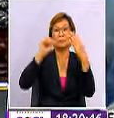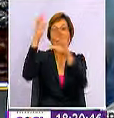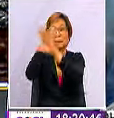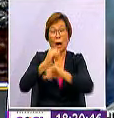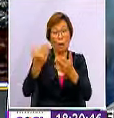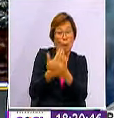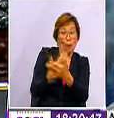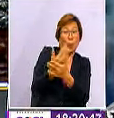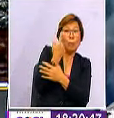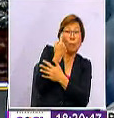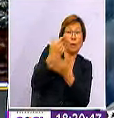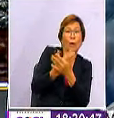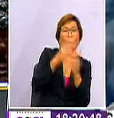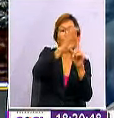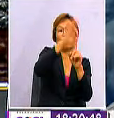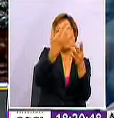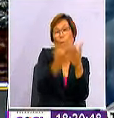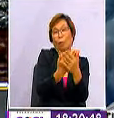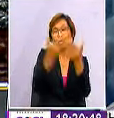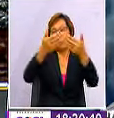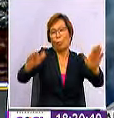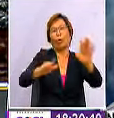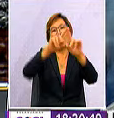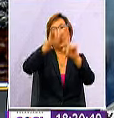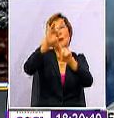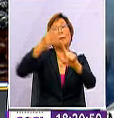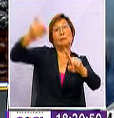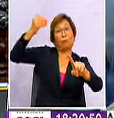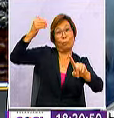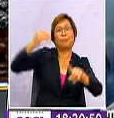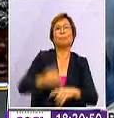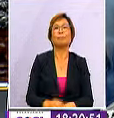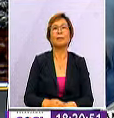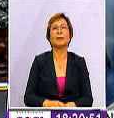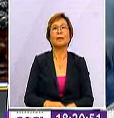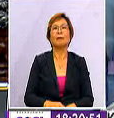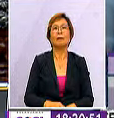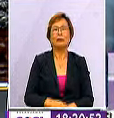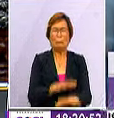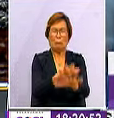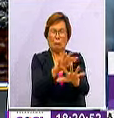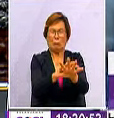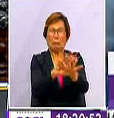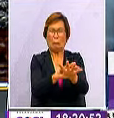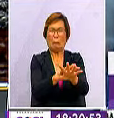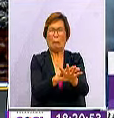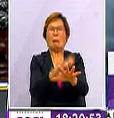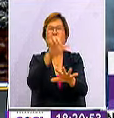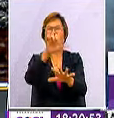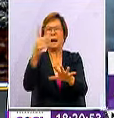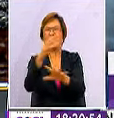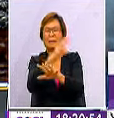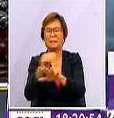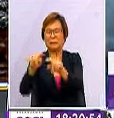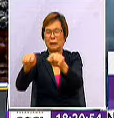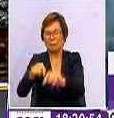yang terbaru ialah UTC Pulau Pinang yang telah dibuka pada bulan Ogos lalu. Mengambil kira kepadatan penduduk di Lebah Kelang dan